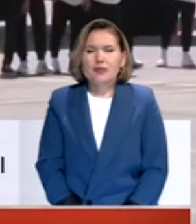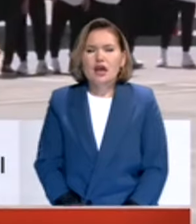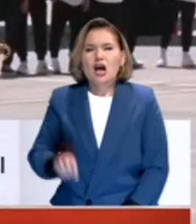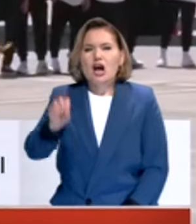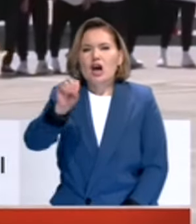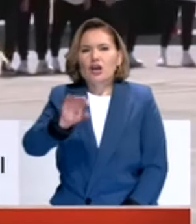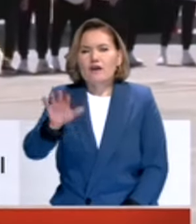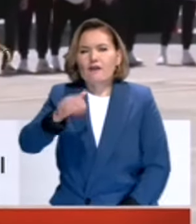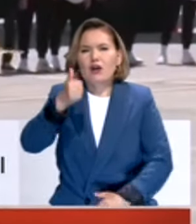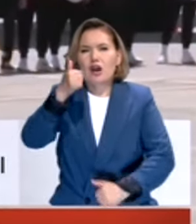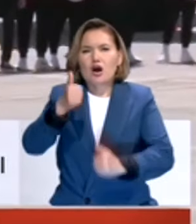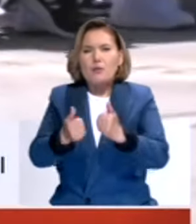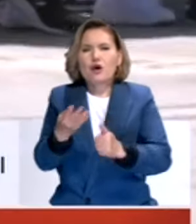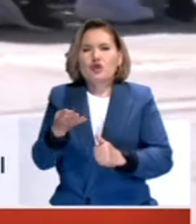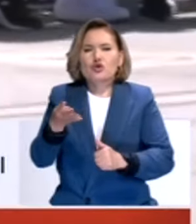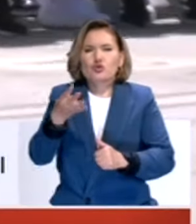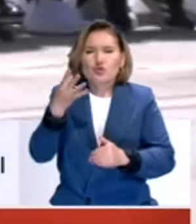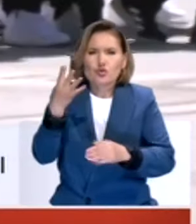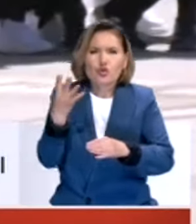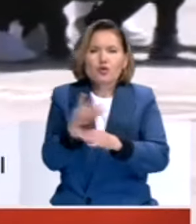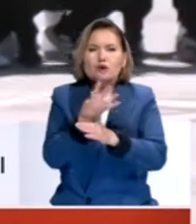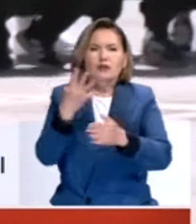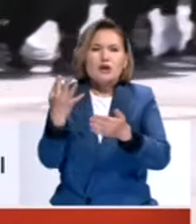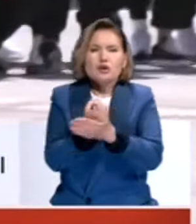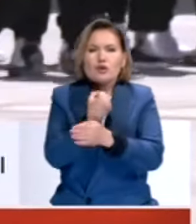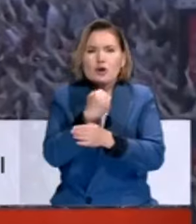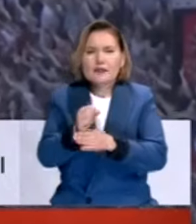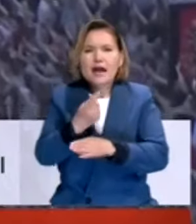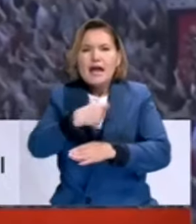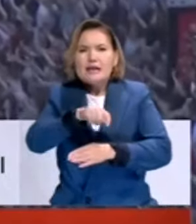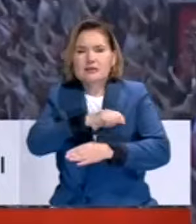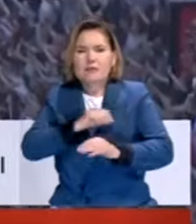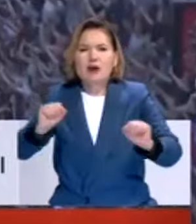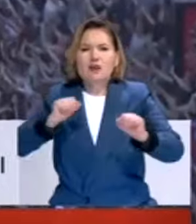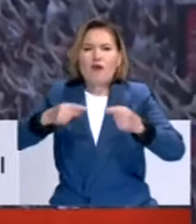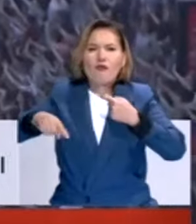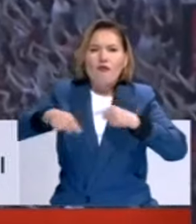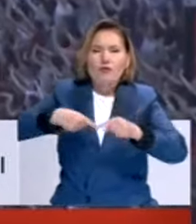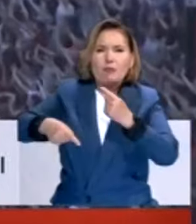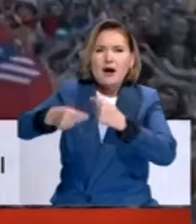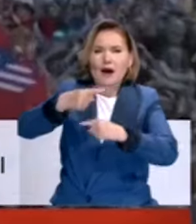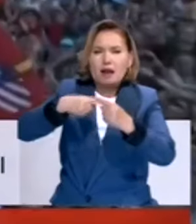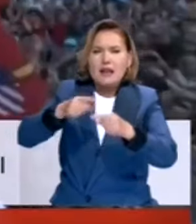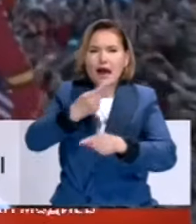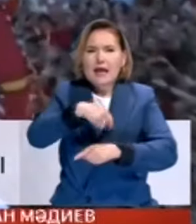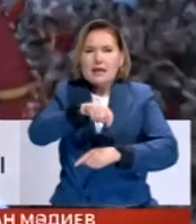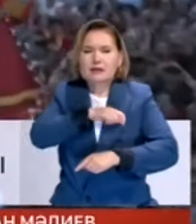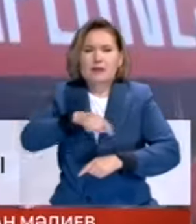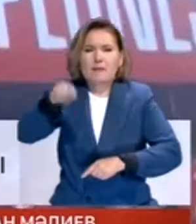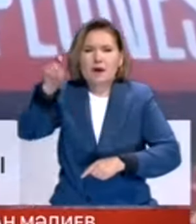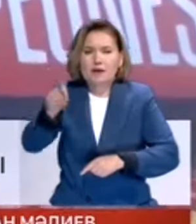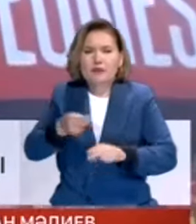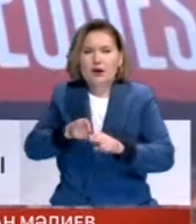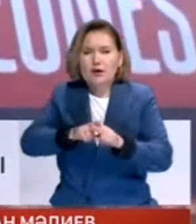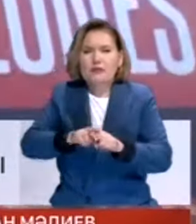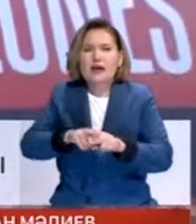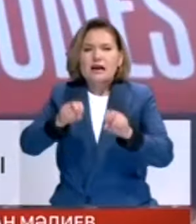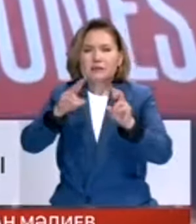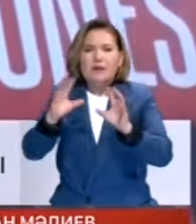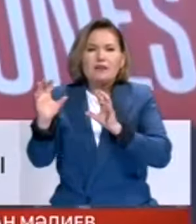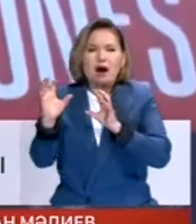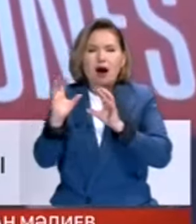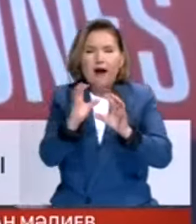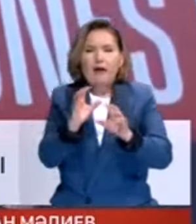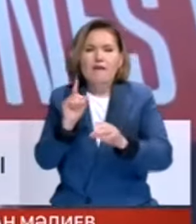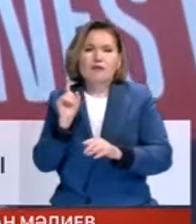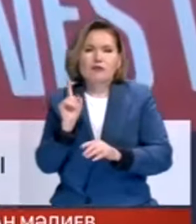Еуропа чемпионатын 4-ші рет ұтқан Испания құрамасы еліне оралды. Содан кейін Еуро 24-тің жеңімпаздары төбесі ашық автобуспен